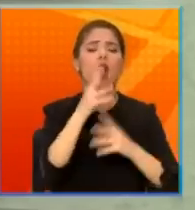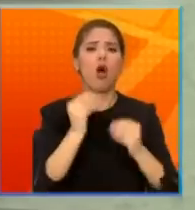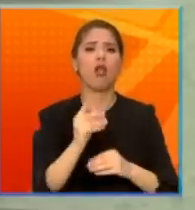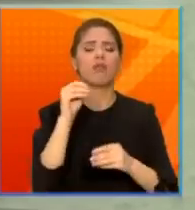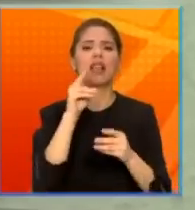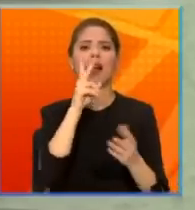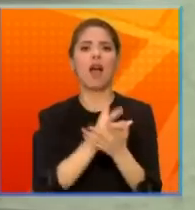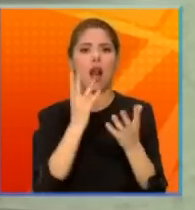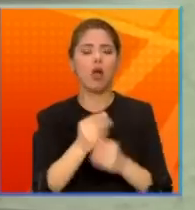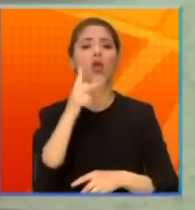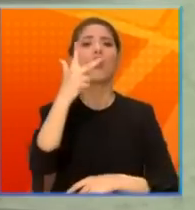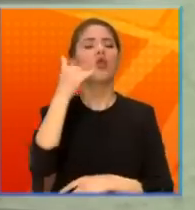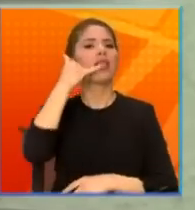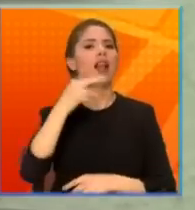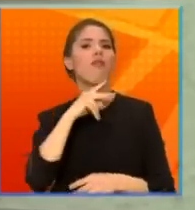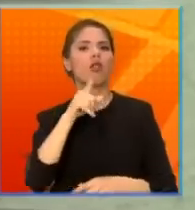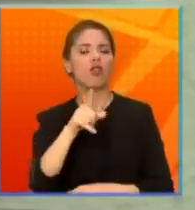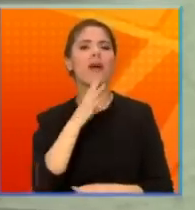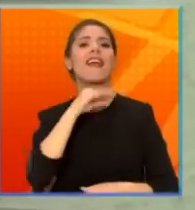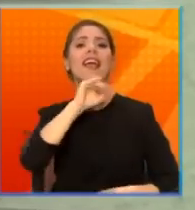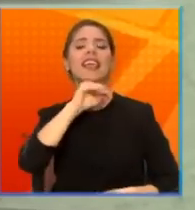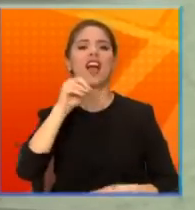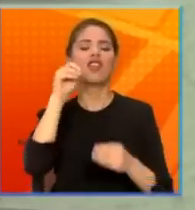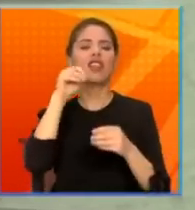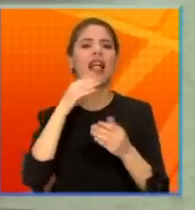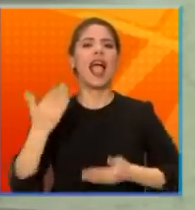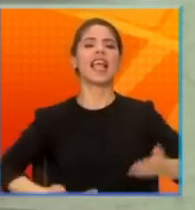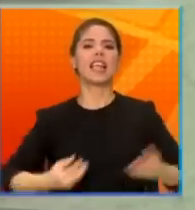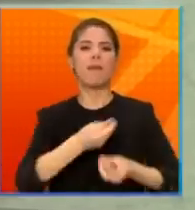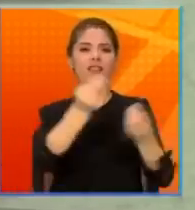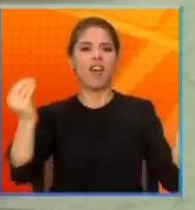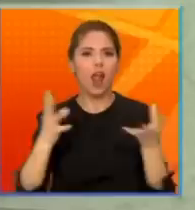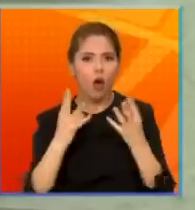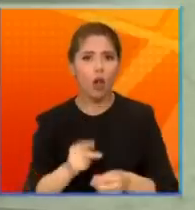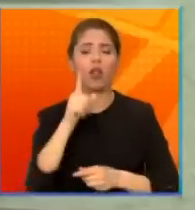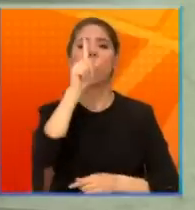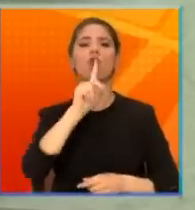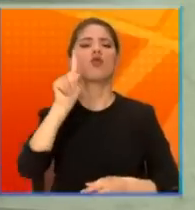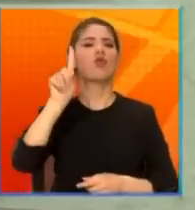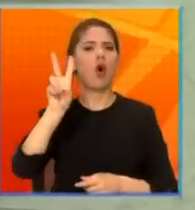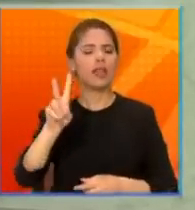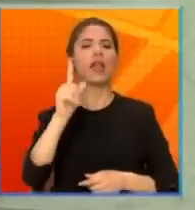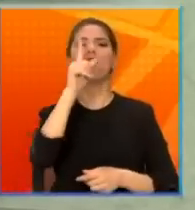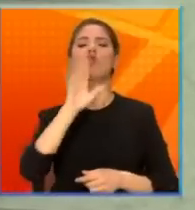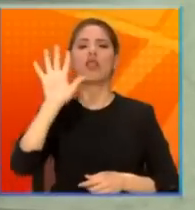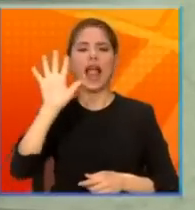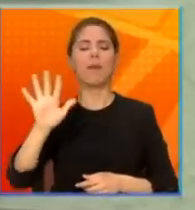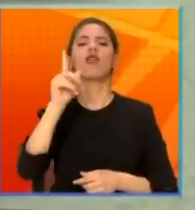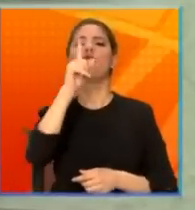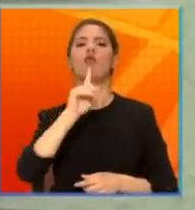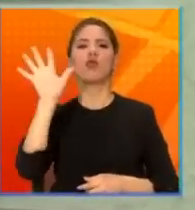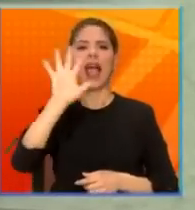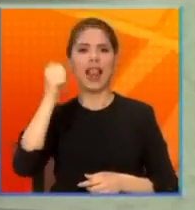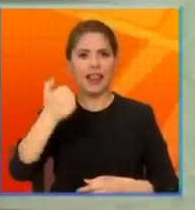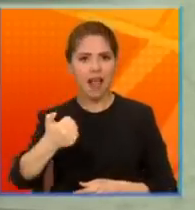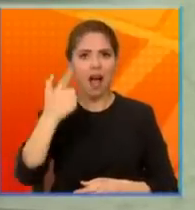almıştı. Bu 3 telefon numarası yaşlıların hizmetinde olacak bu süreçte. 112, 115 ve 156